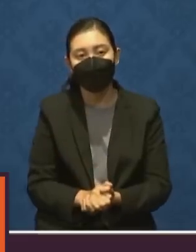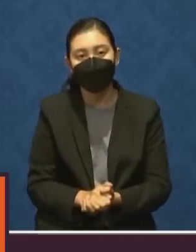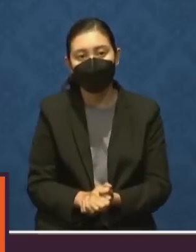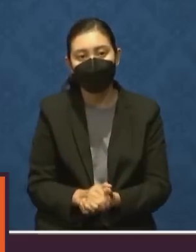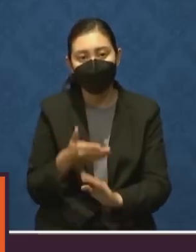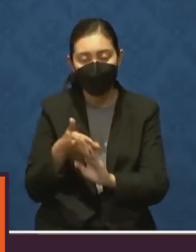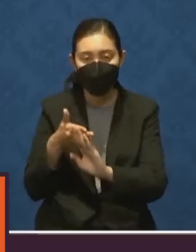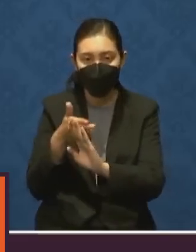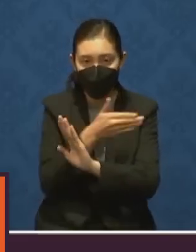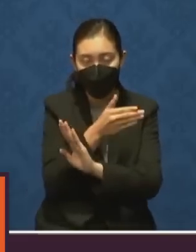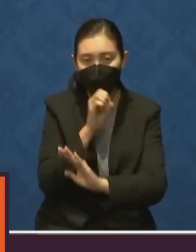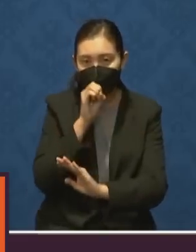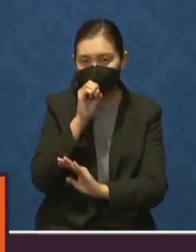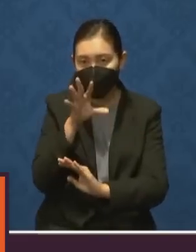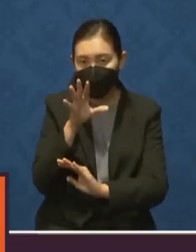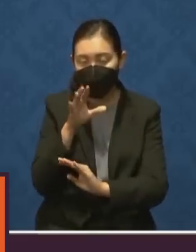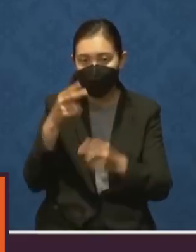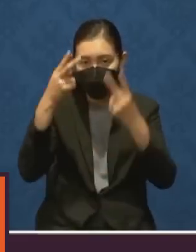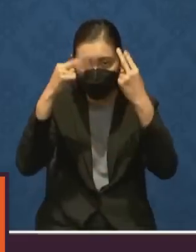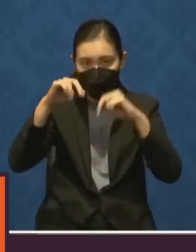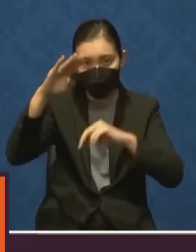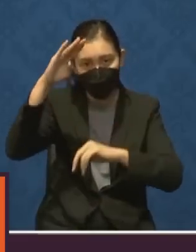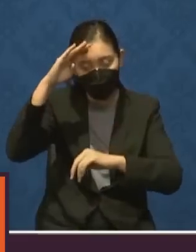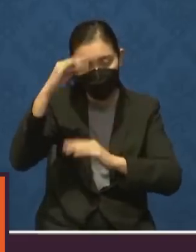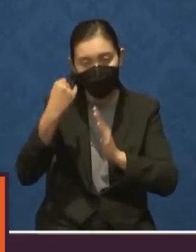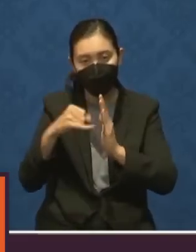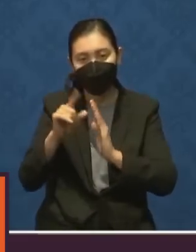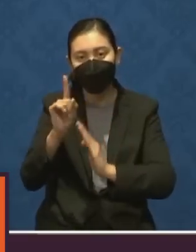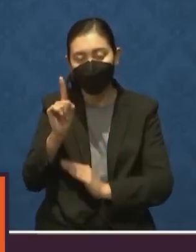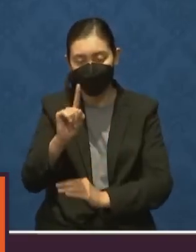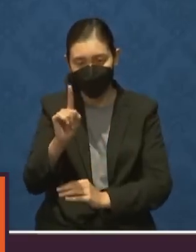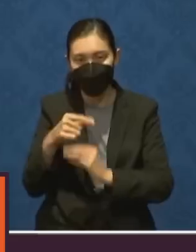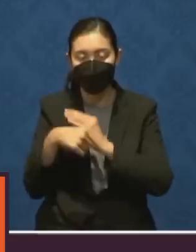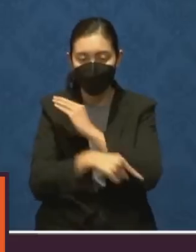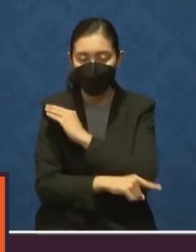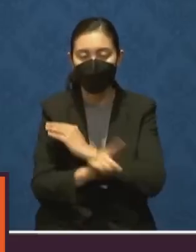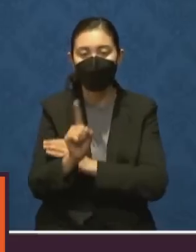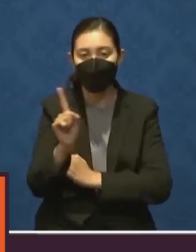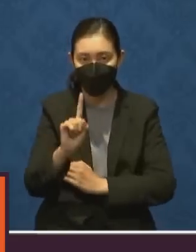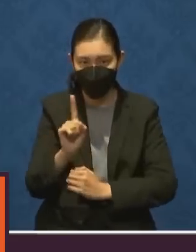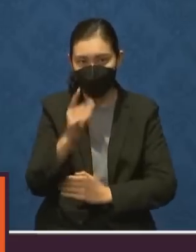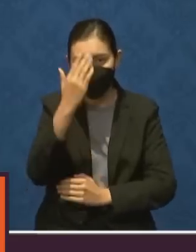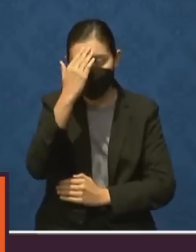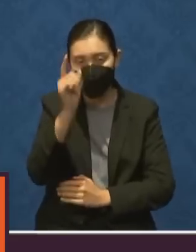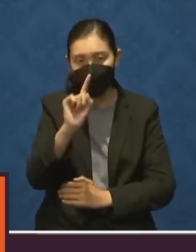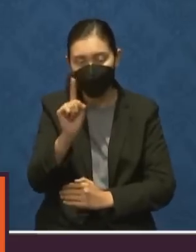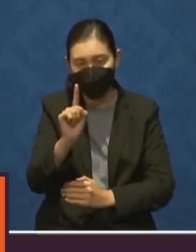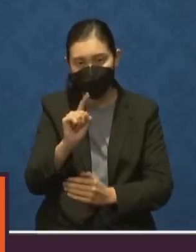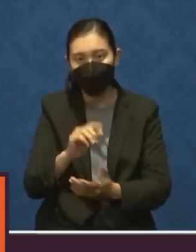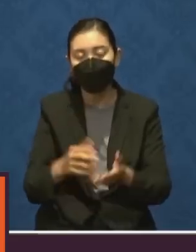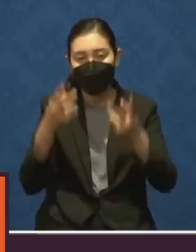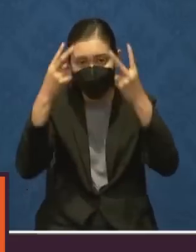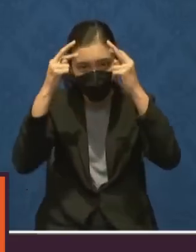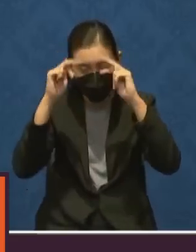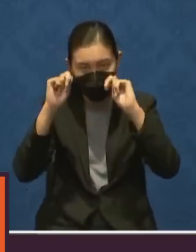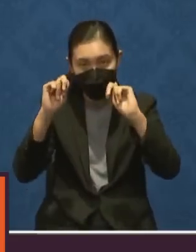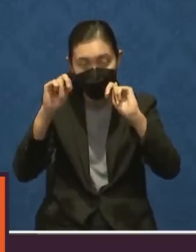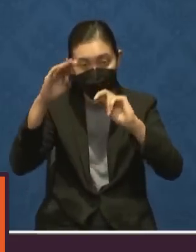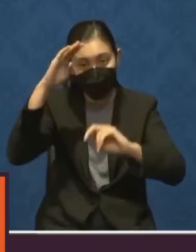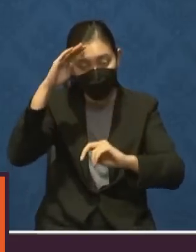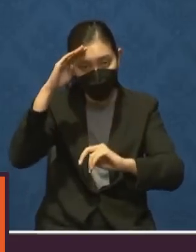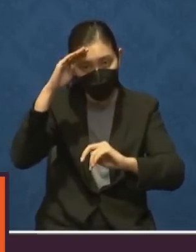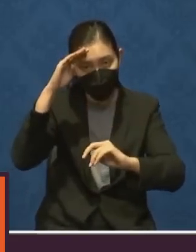ที่ผมไดเกินไตอนต้นว่าผในประยุษ เรอประโยชน oren global ให้ประชาชนใหแบ